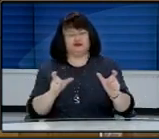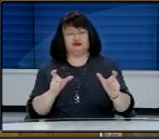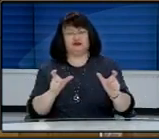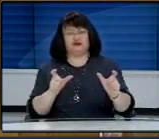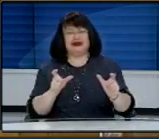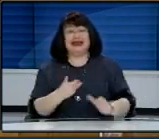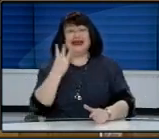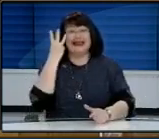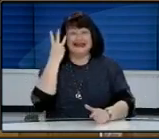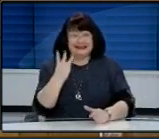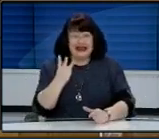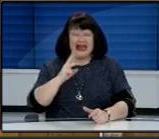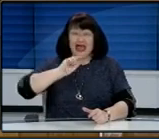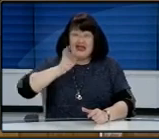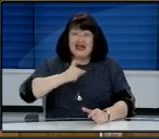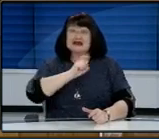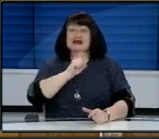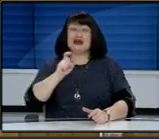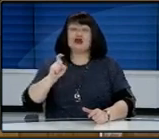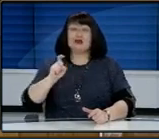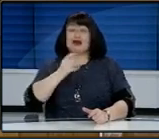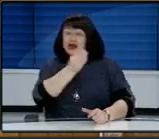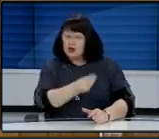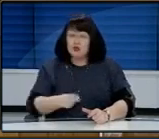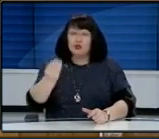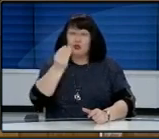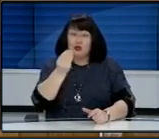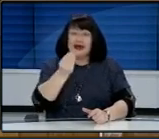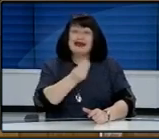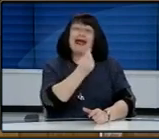δις επιπλέον είναι 3 δις επιπλέον, 1,5% του ΑΕΠ.